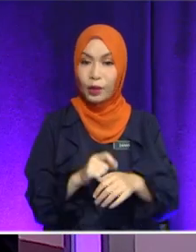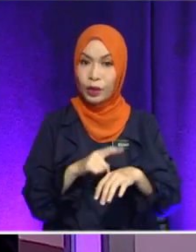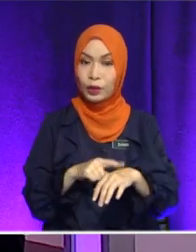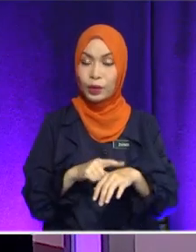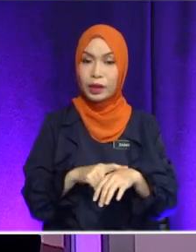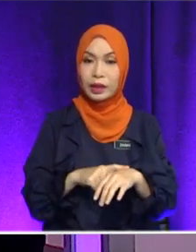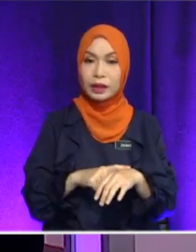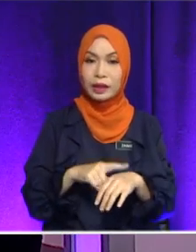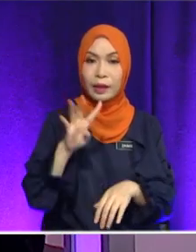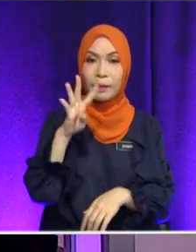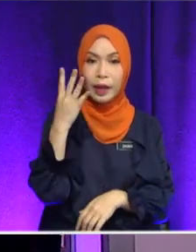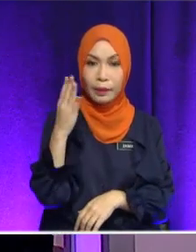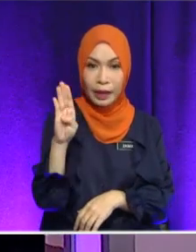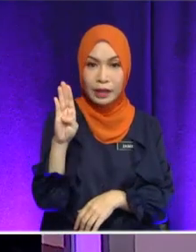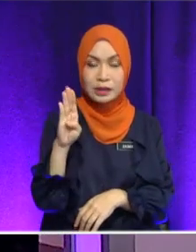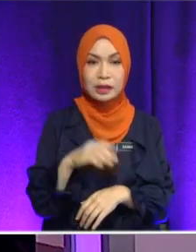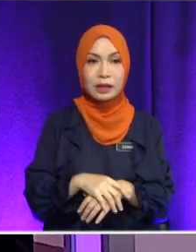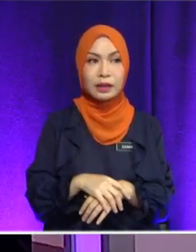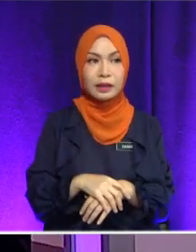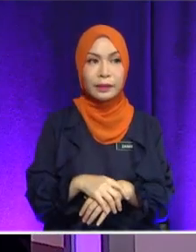untuk lantai 5 kemudian